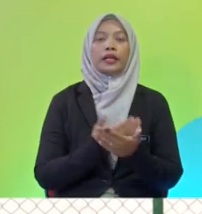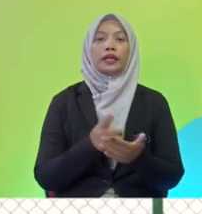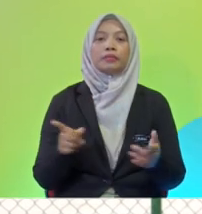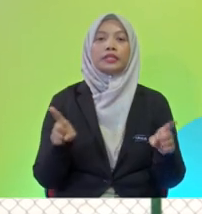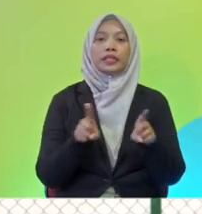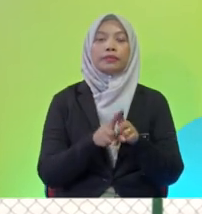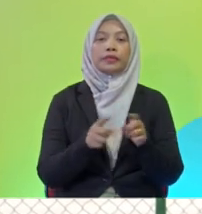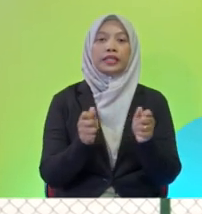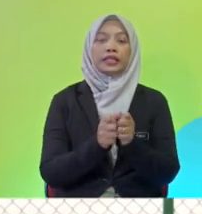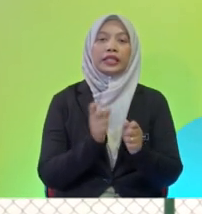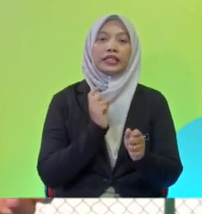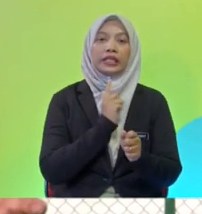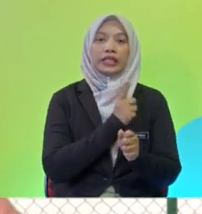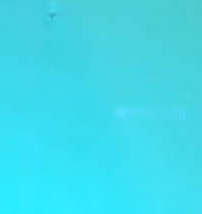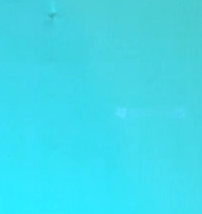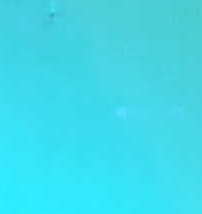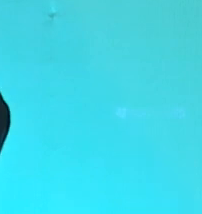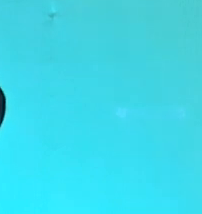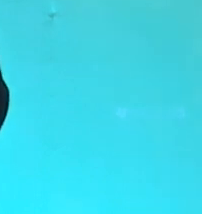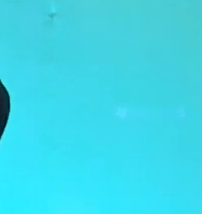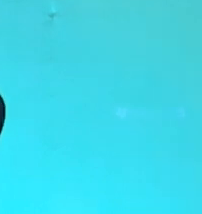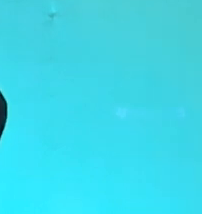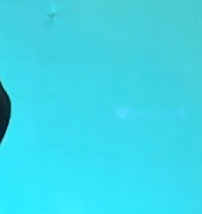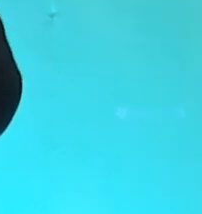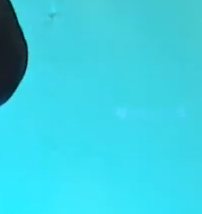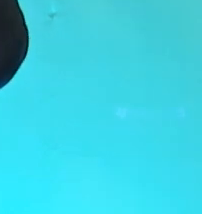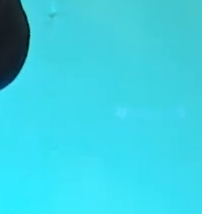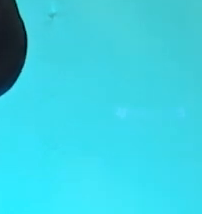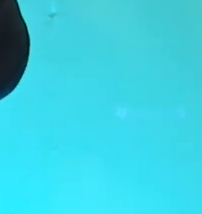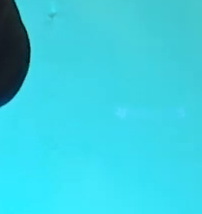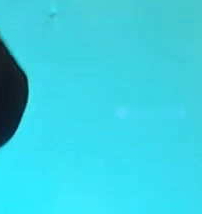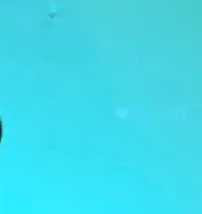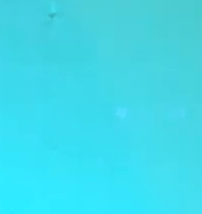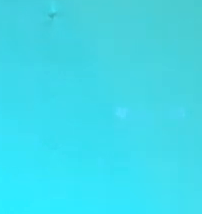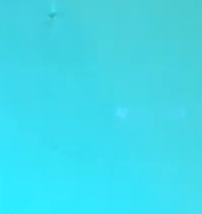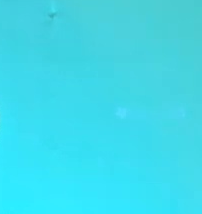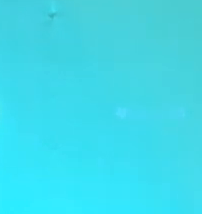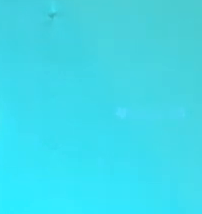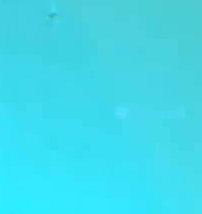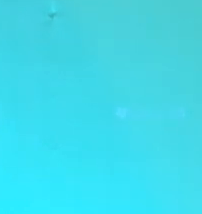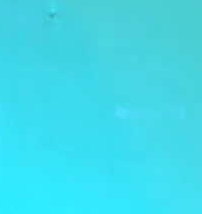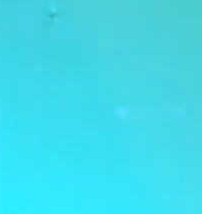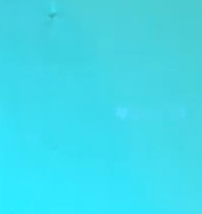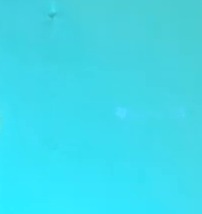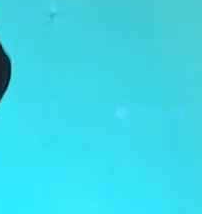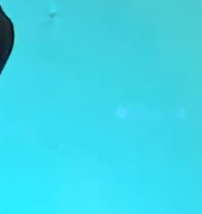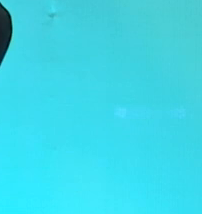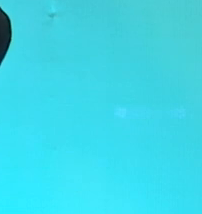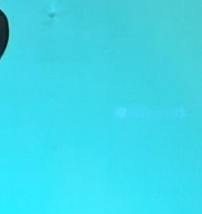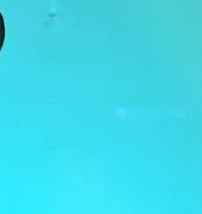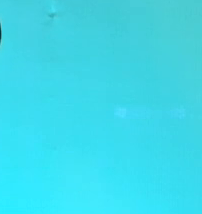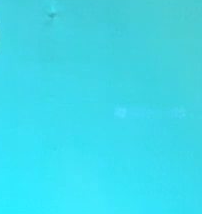Bersama dengan kita pada hari ini juru bahasa isyarat iaitu Cikgu Siti Zubaidah Ahmad daripada Sekolah Pendidikan Khas